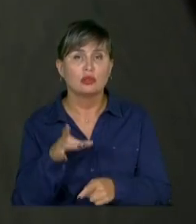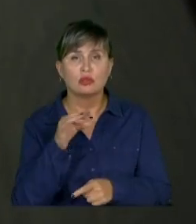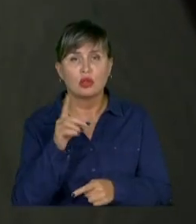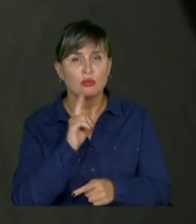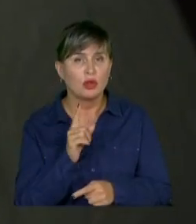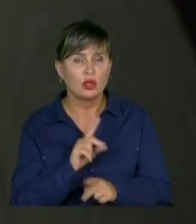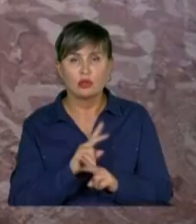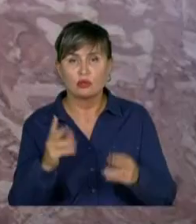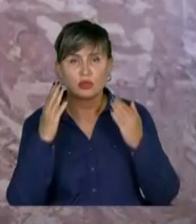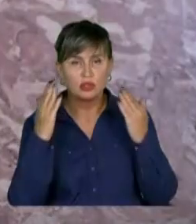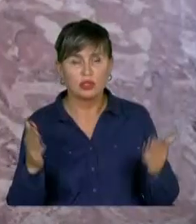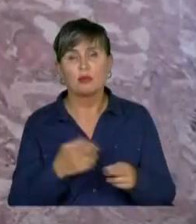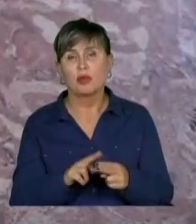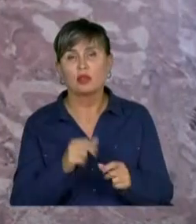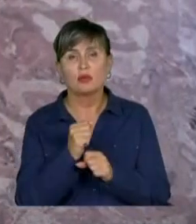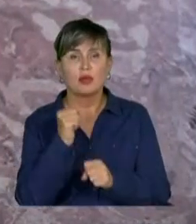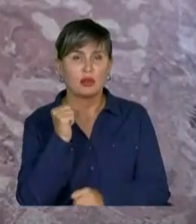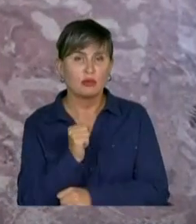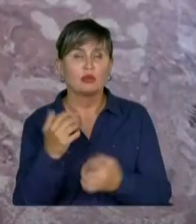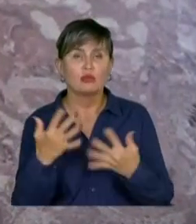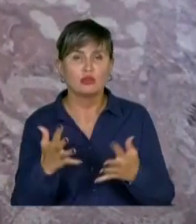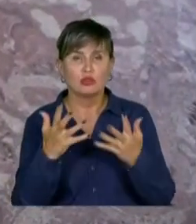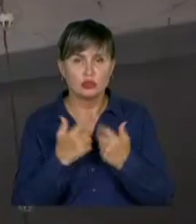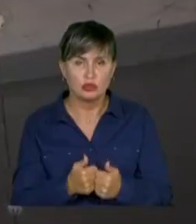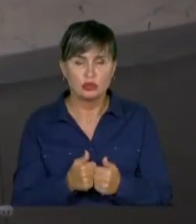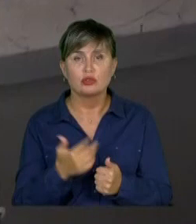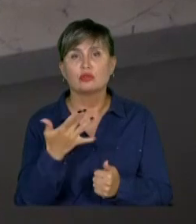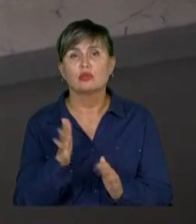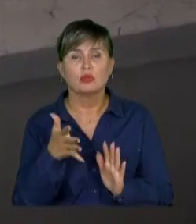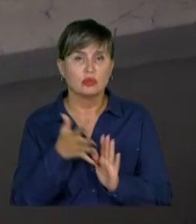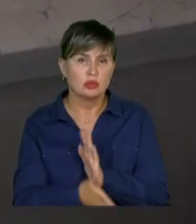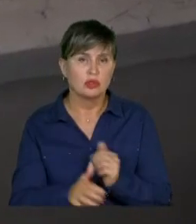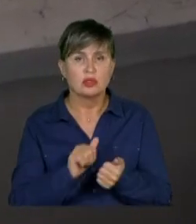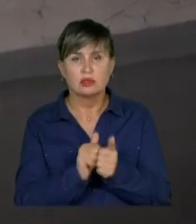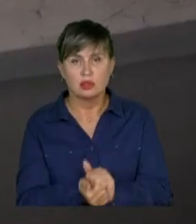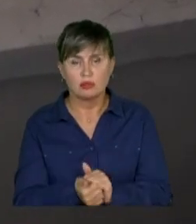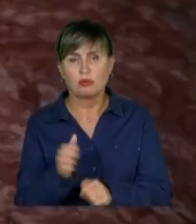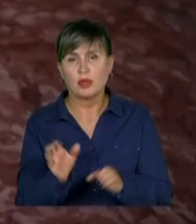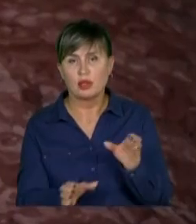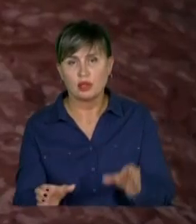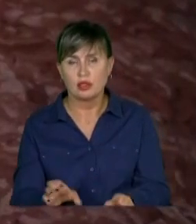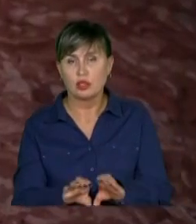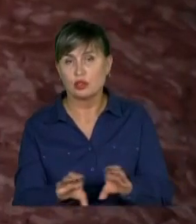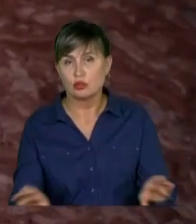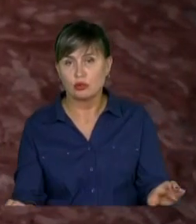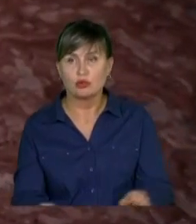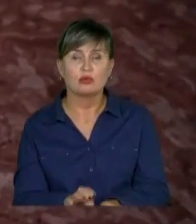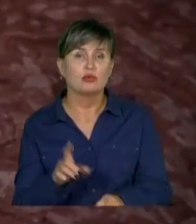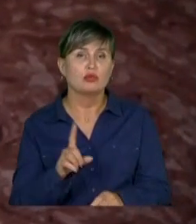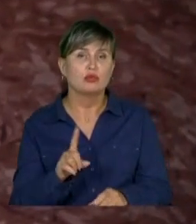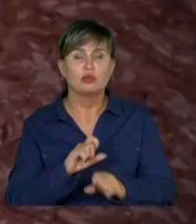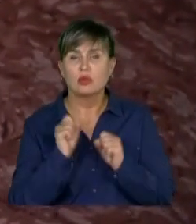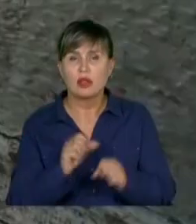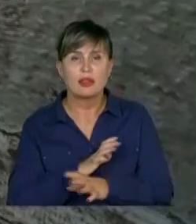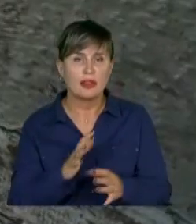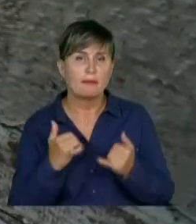никто не озвучил. Поэтому работники станции уже подсчитывают, во сколько им обойдется замена хотя бы батарей и труб теплоснабжения, чтобы не замерзнуть